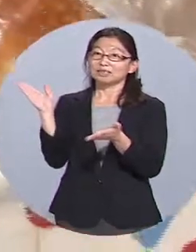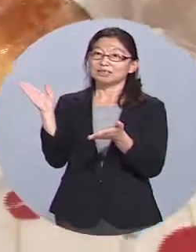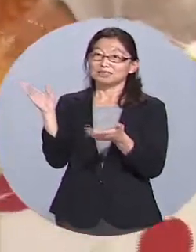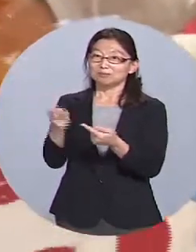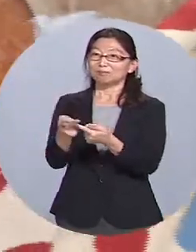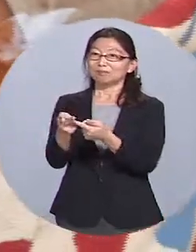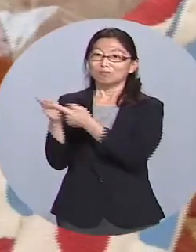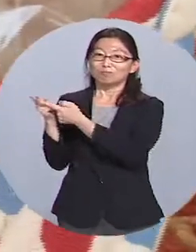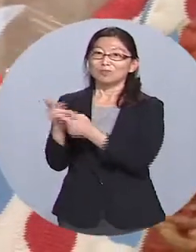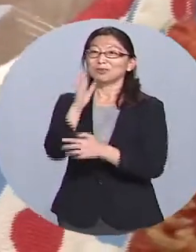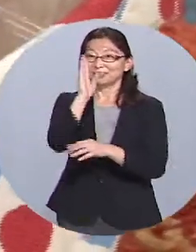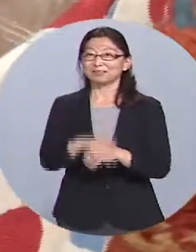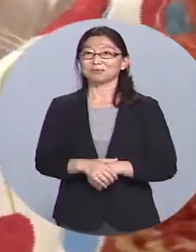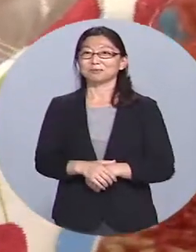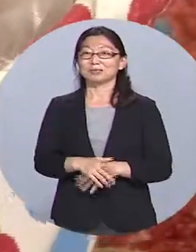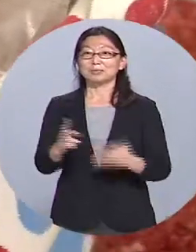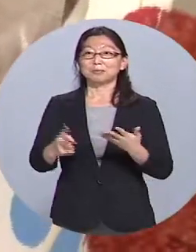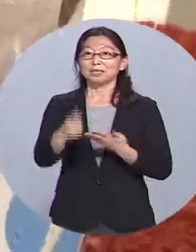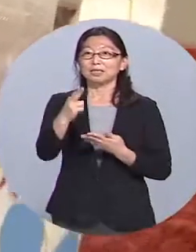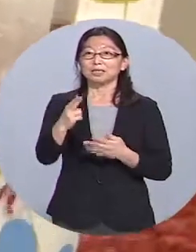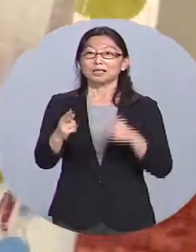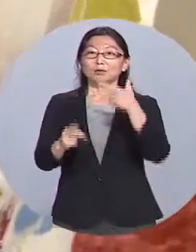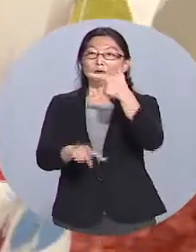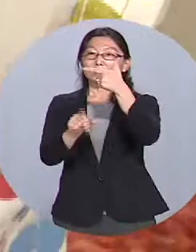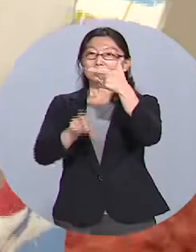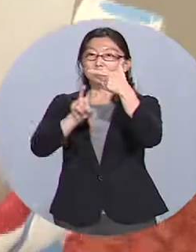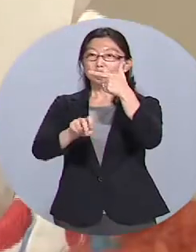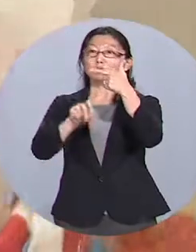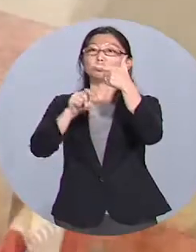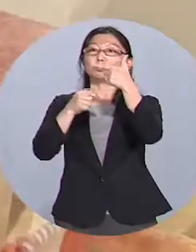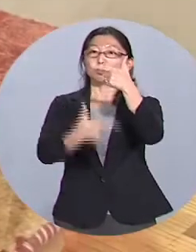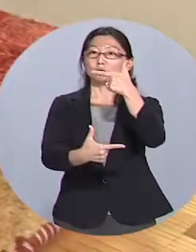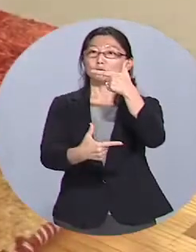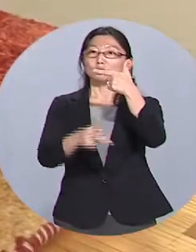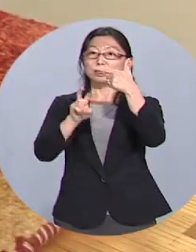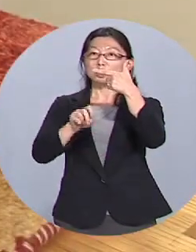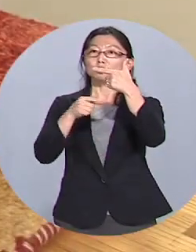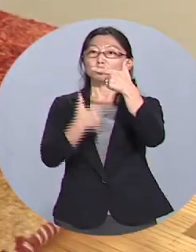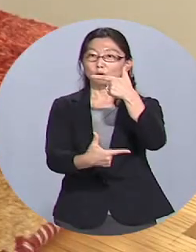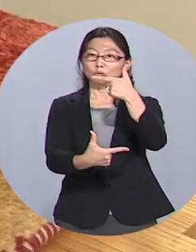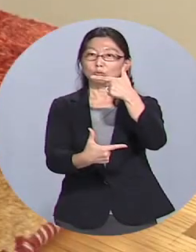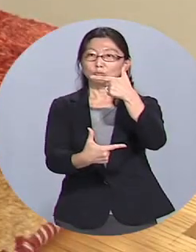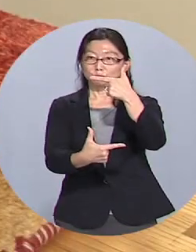お送りください。締め切りは26日火曜日です。ファックスまたは